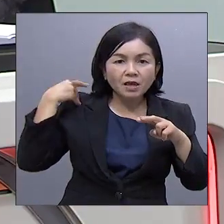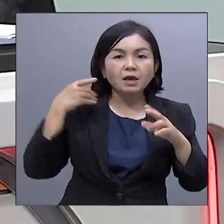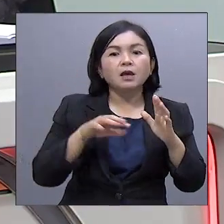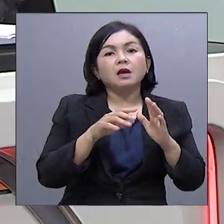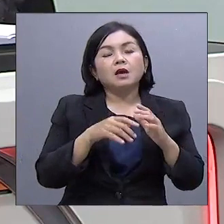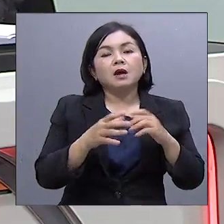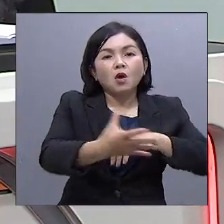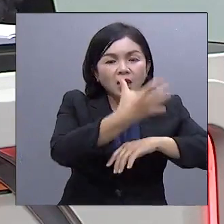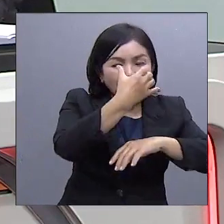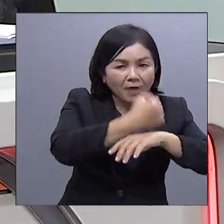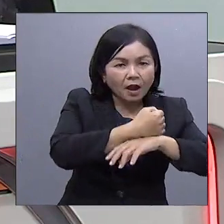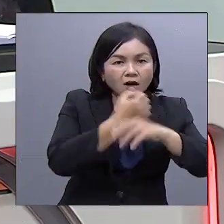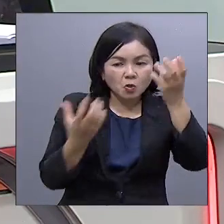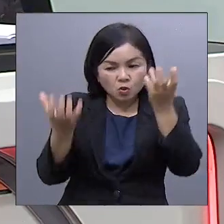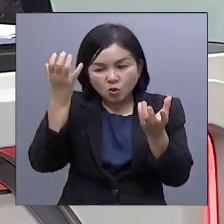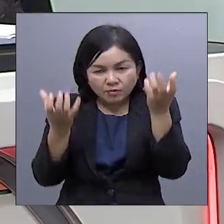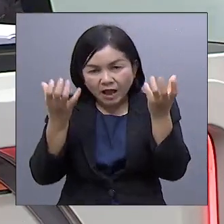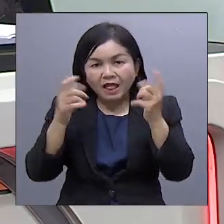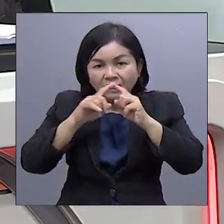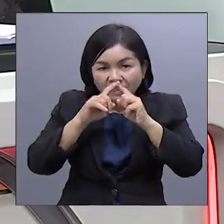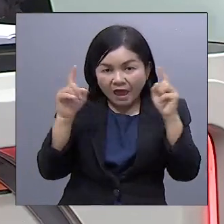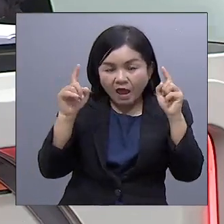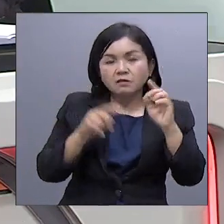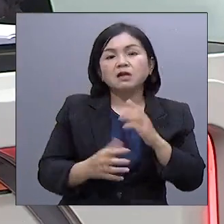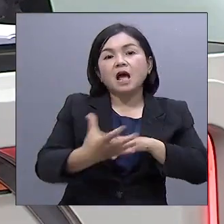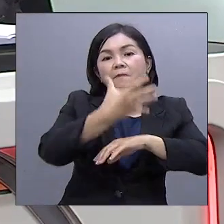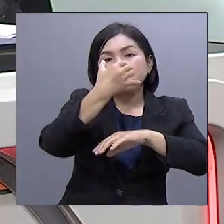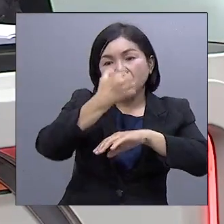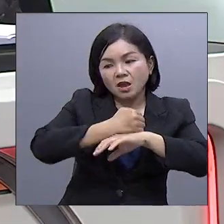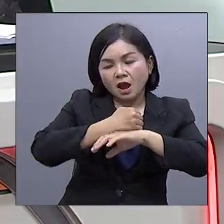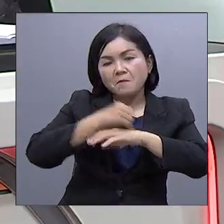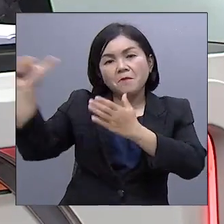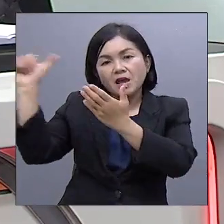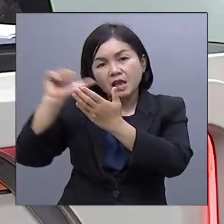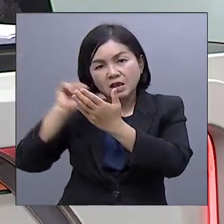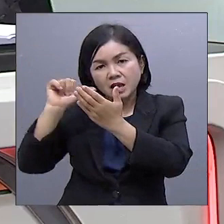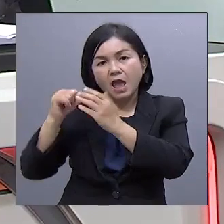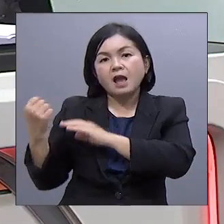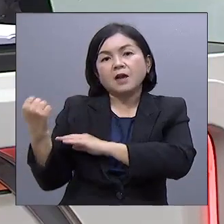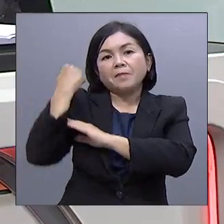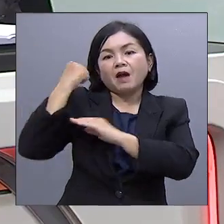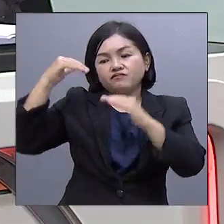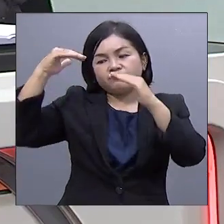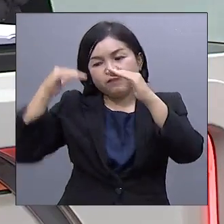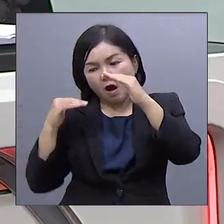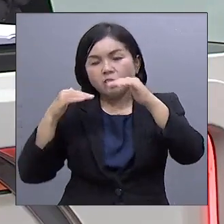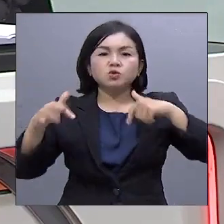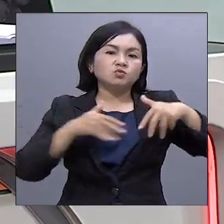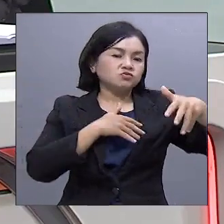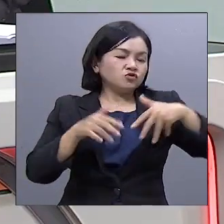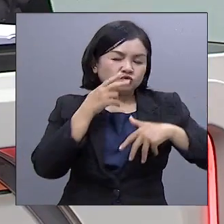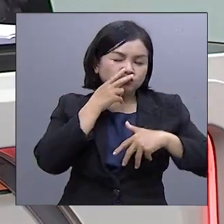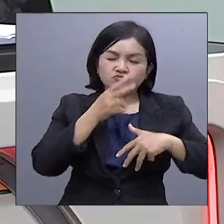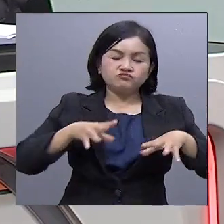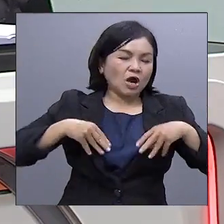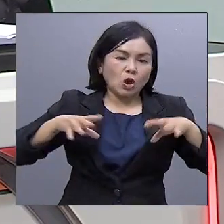มีความปฏิเอ่อความพยายามในการปฏิรูประบบตุลาการโดยรัฐบาลอิสราเอลก็ไม่น่าแปลกที่ทำให้เกิดการประท้วงยืดเยื้อยาวนาน